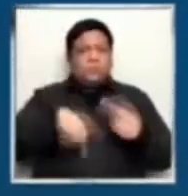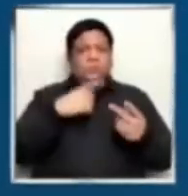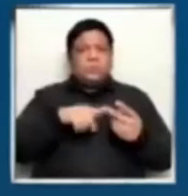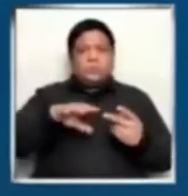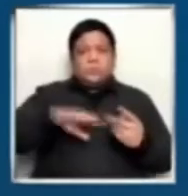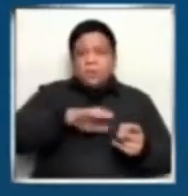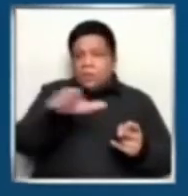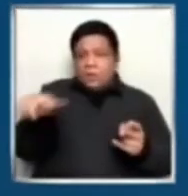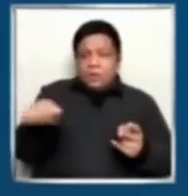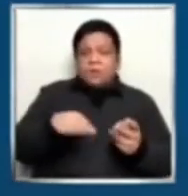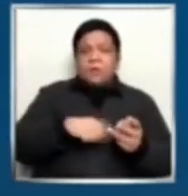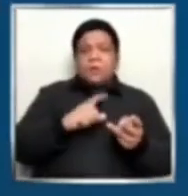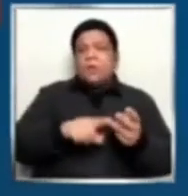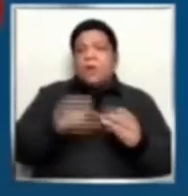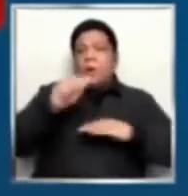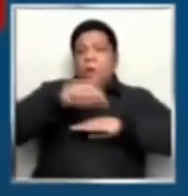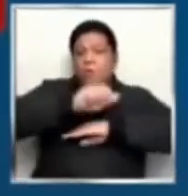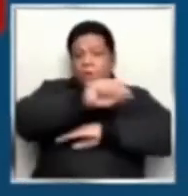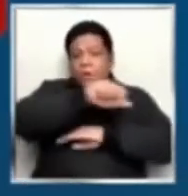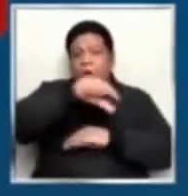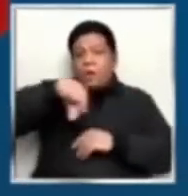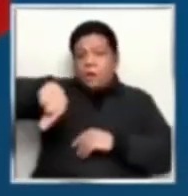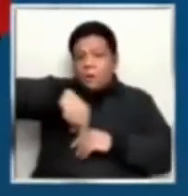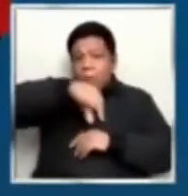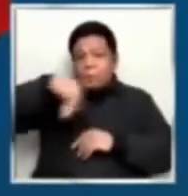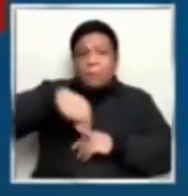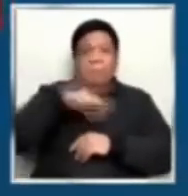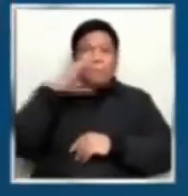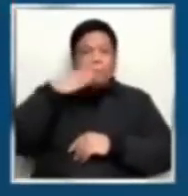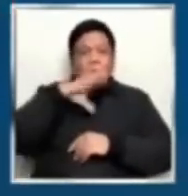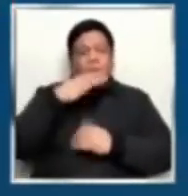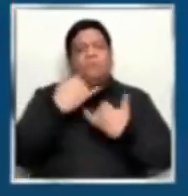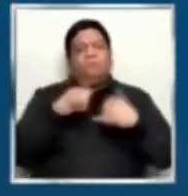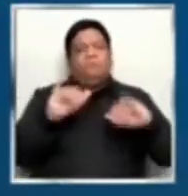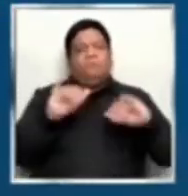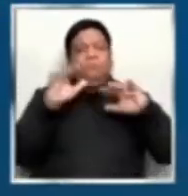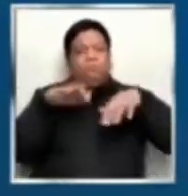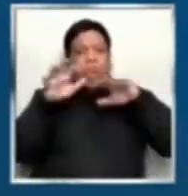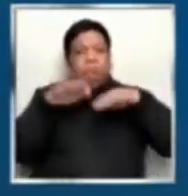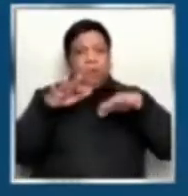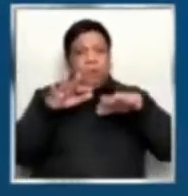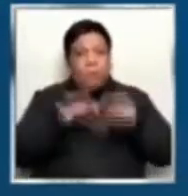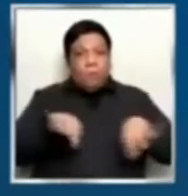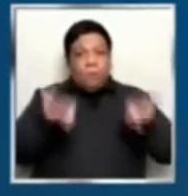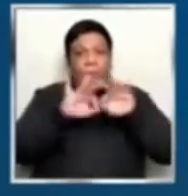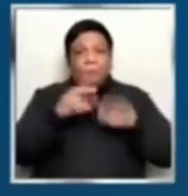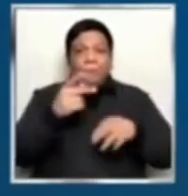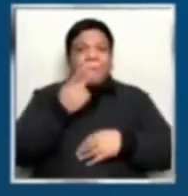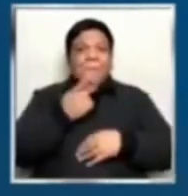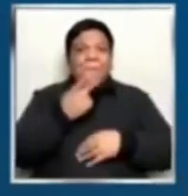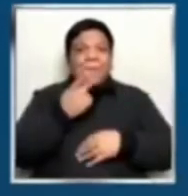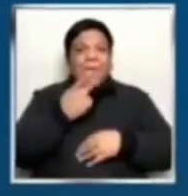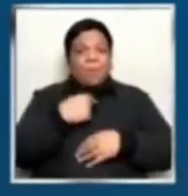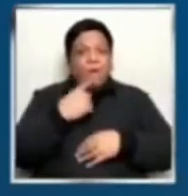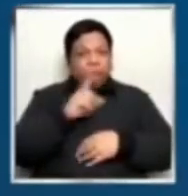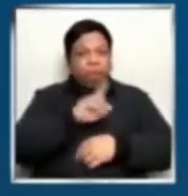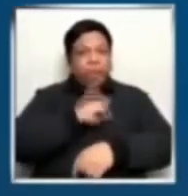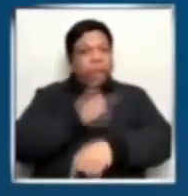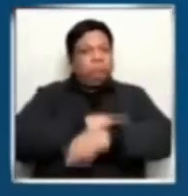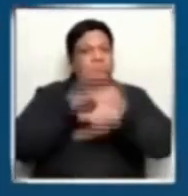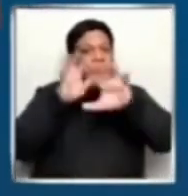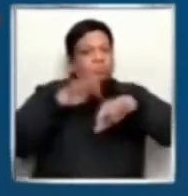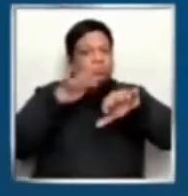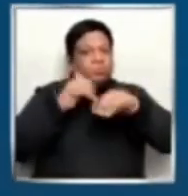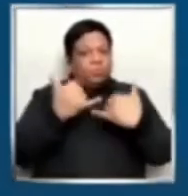ng Aurora, Quezon, maging sa Bicol Region. Pero mga kapuso, mahalaga yung mga kulay pink at pula na yan. Yan yung mga malakas na ulan ngayong gabi na pwedeng magdulot ng